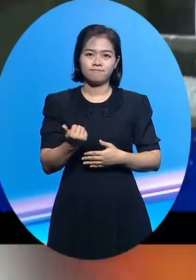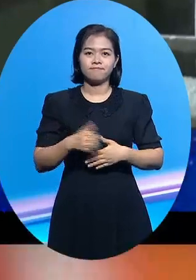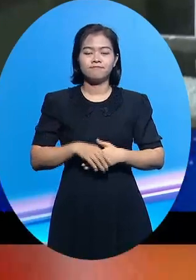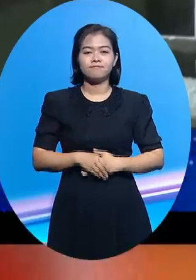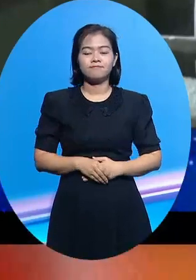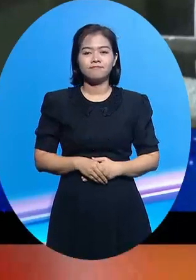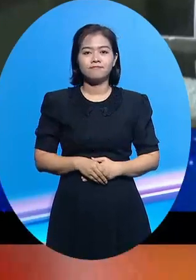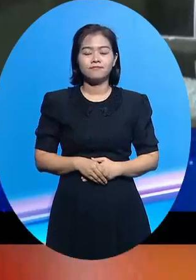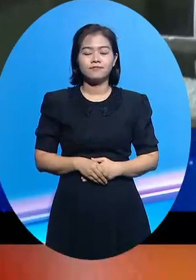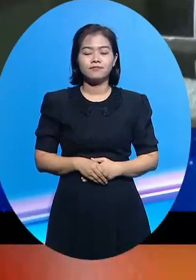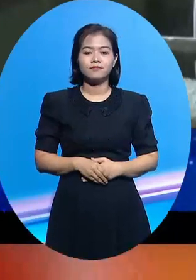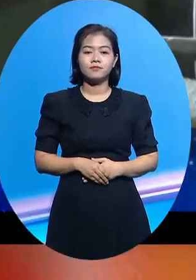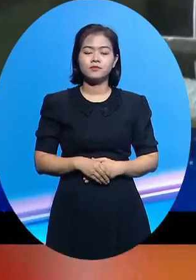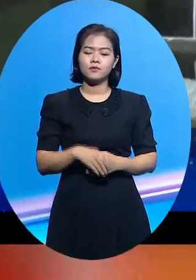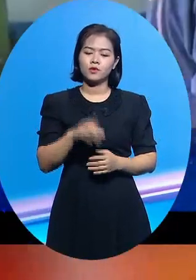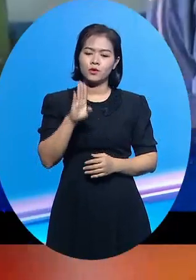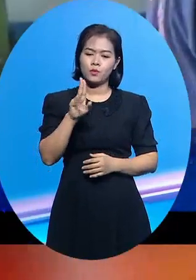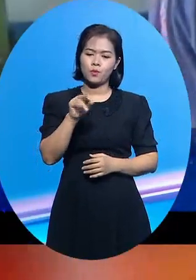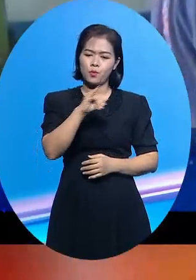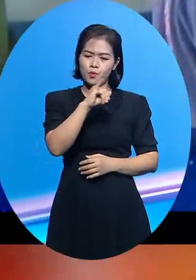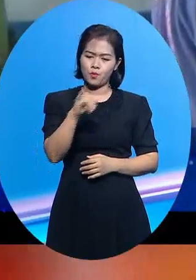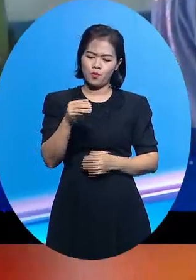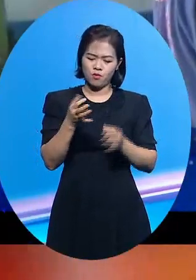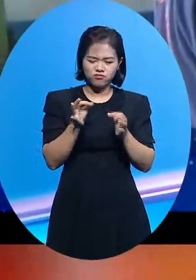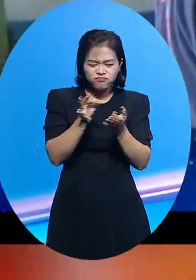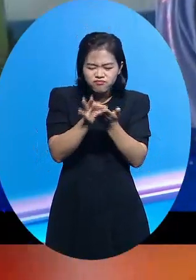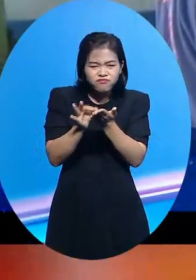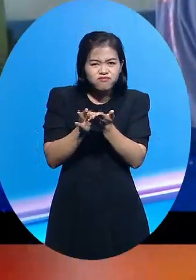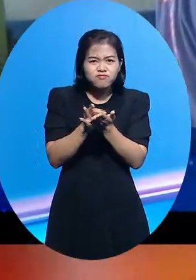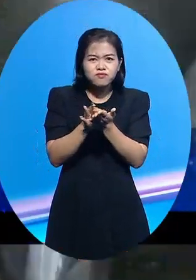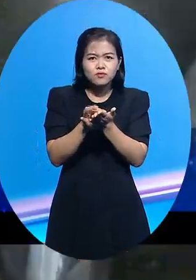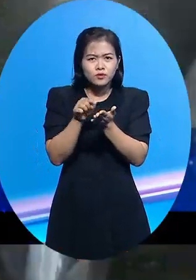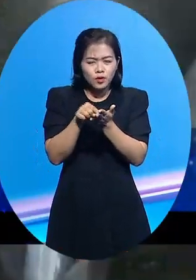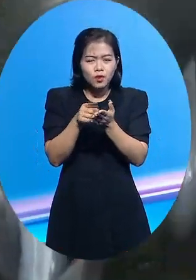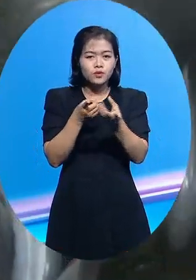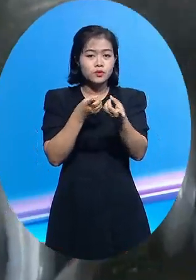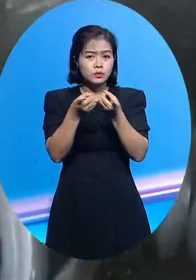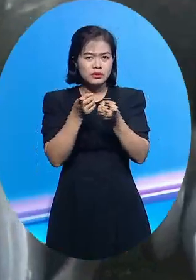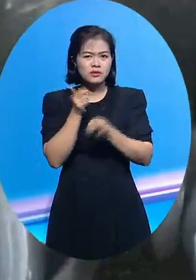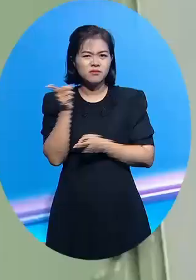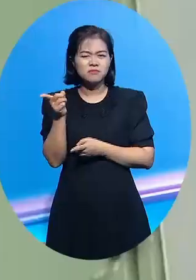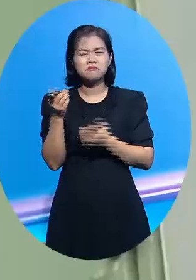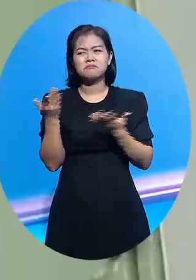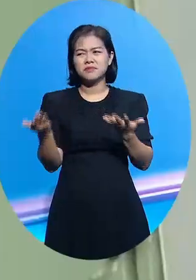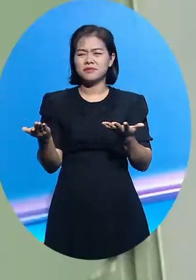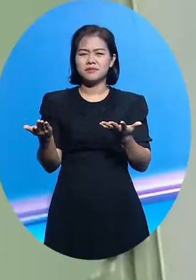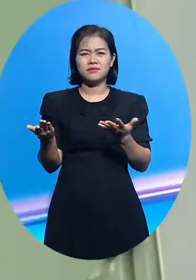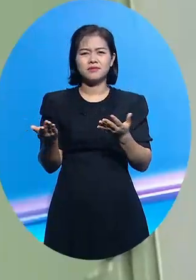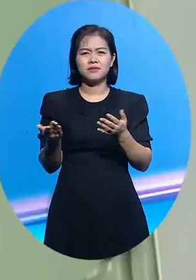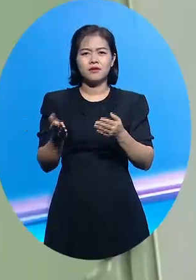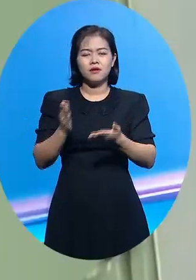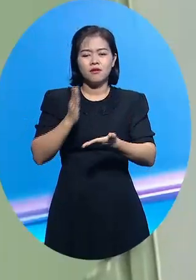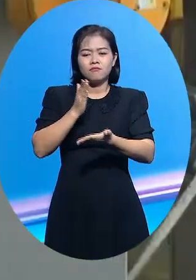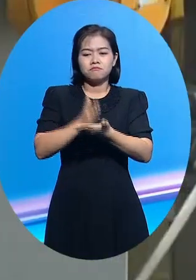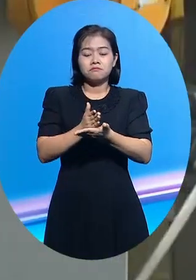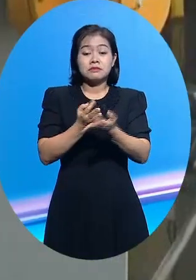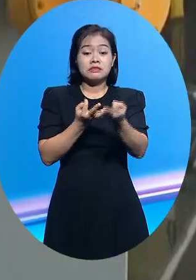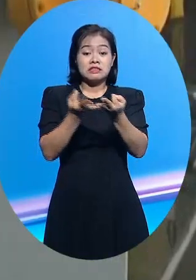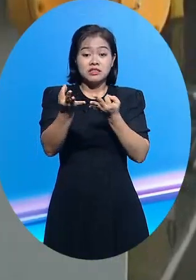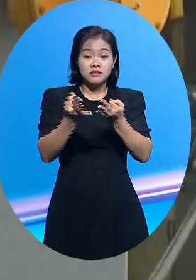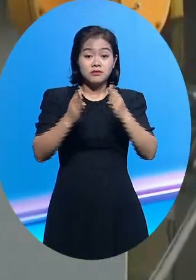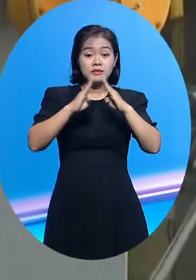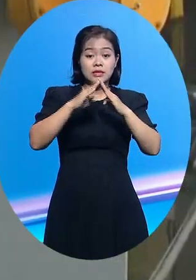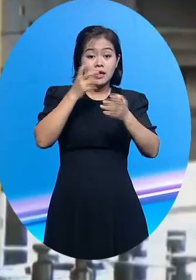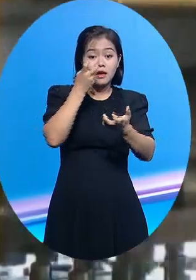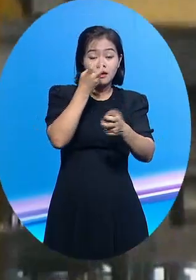Chuyên cung cấp bù lon ốc vít cho ngành cơ điện xây dựng, doanh nghiệp này đang gặp khó do thị trường bất động sản chững lại. Tuy nhiên, cơ hội có thể đến từ quá trình dịch chuyển